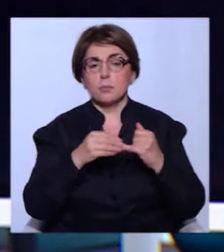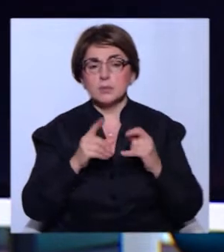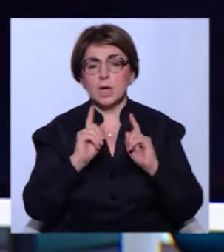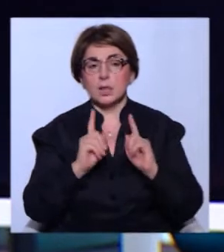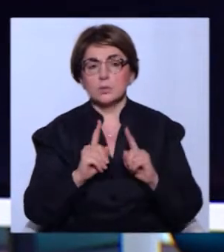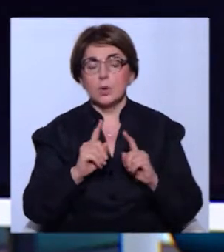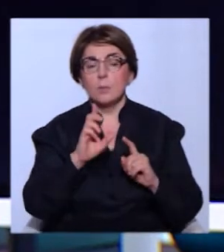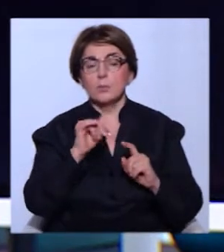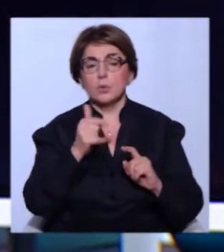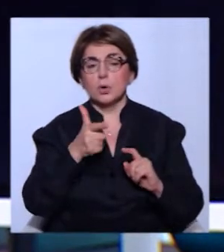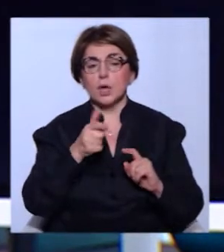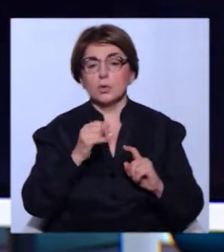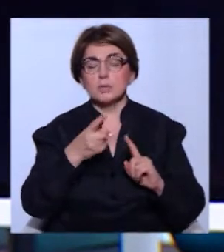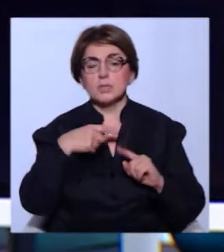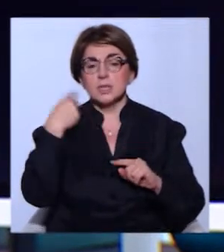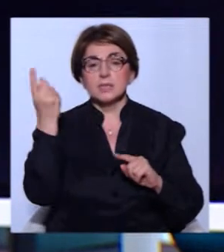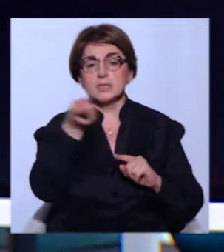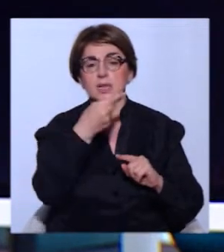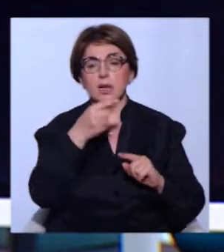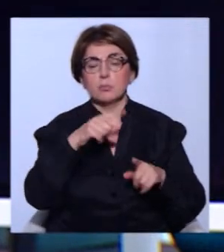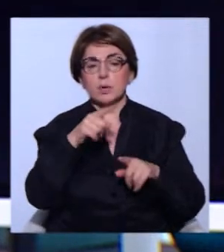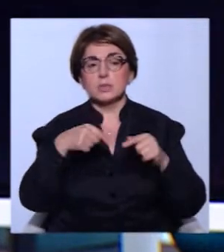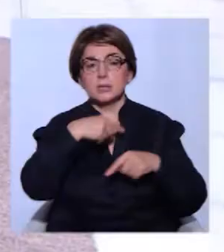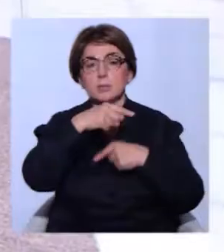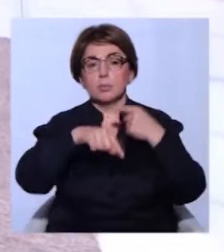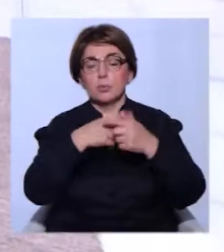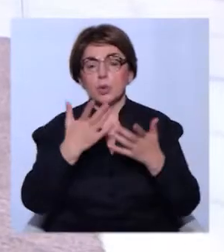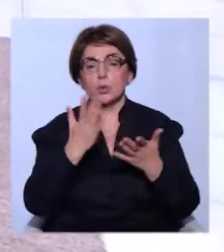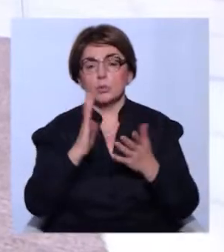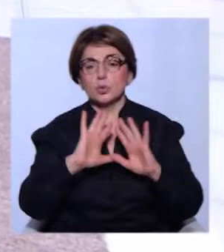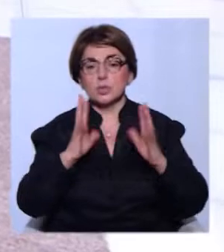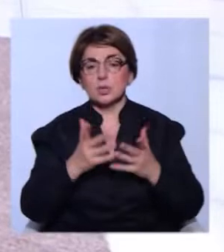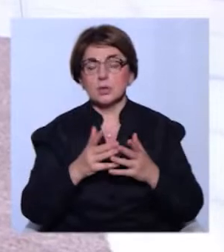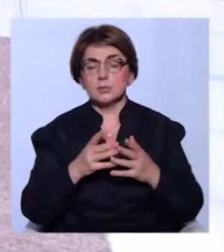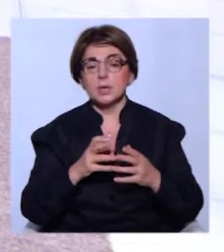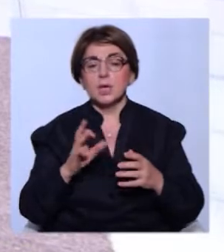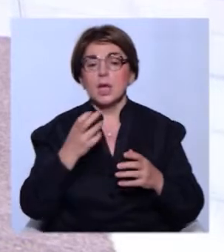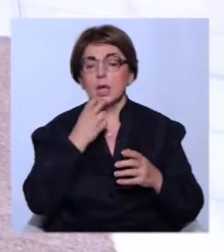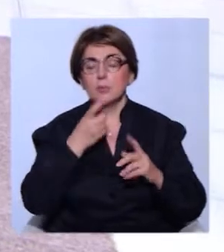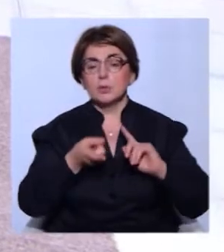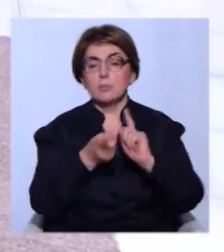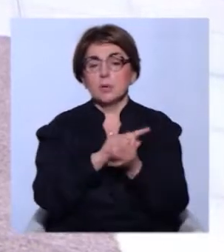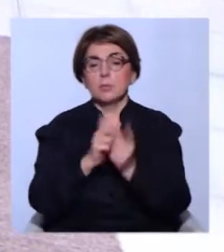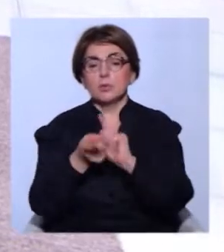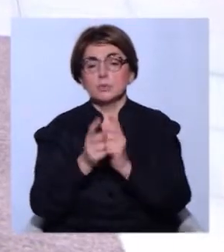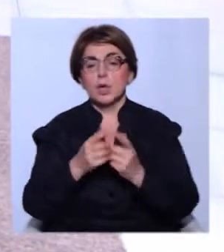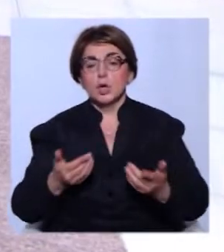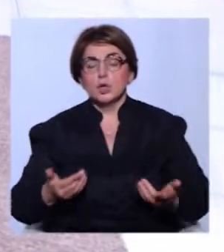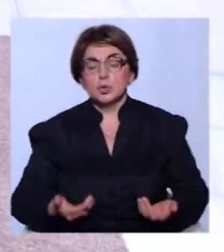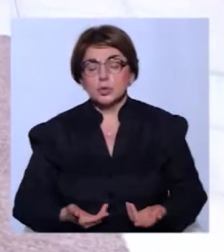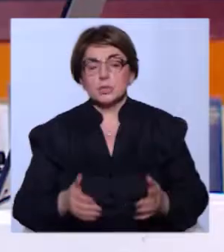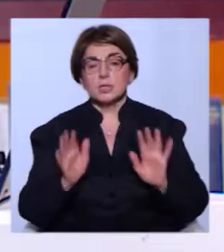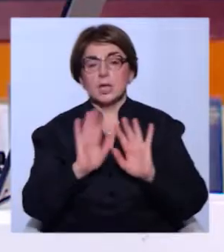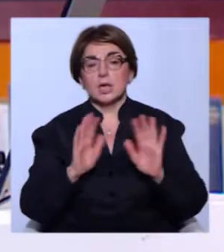ანუ ბიოგეოქიმიური წრებრუნვა არის ისეთი წრებრუნვა, როდესაც ხდება ელემენტების მიმოცვლა ცოცხალსა და არაცოცხალს